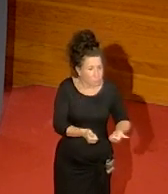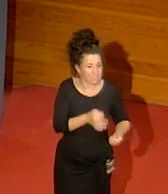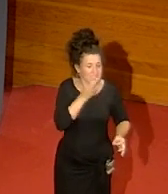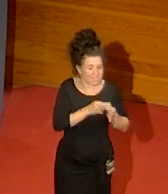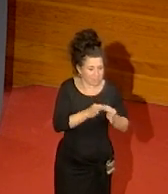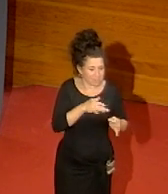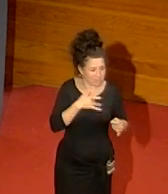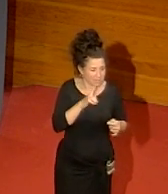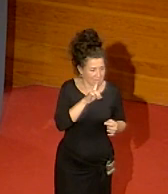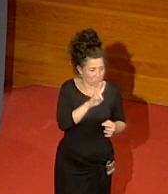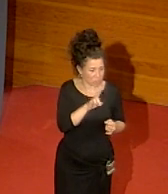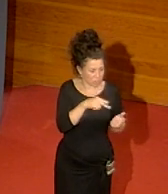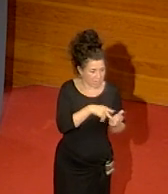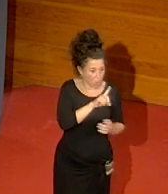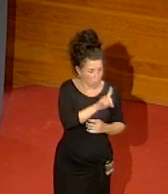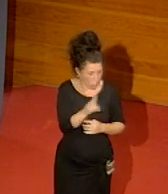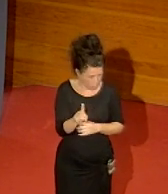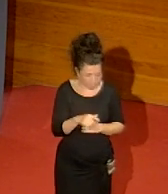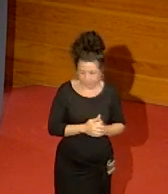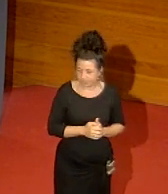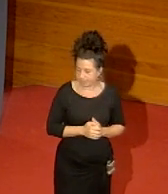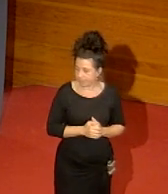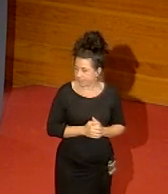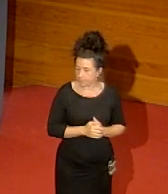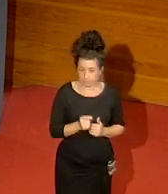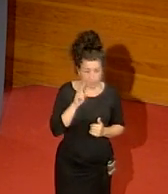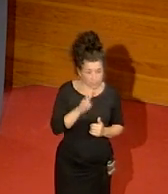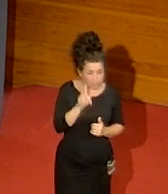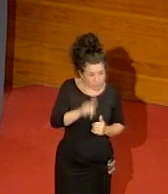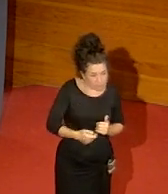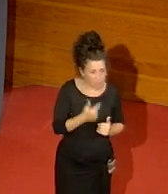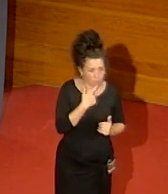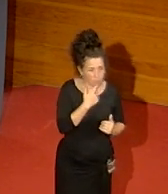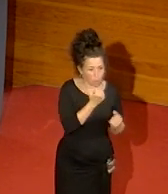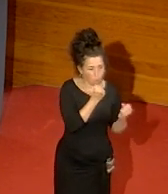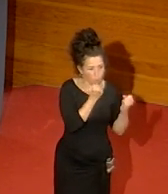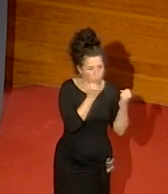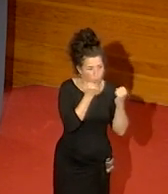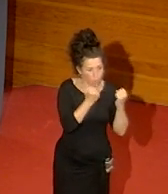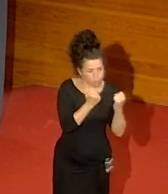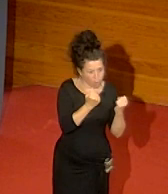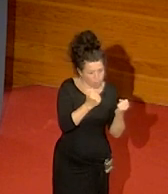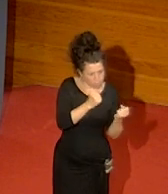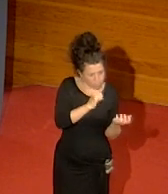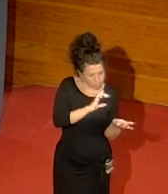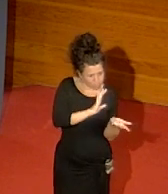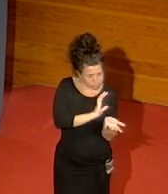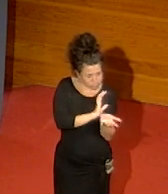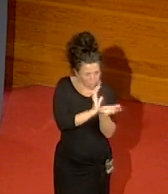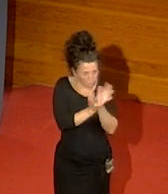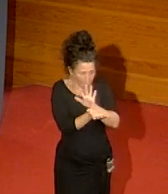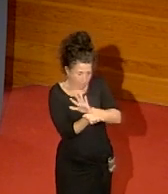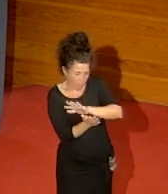ere eragin handia izango du, eta ikusiko ditugu nola botere pisuak aldatzen diren, eta orekak aldatzen diren munduan, ez? Eta hori